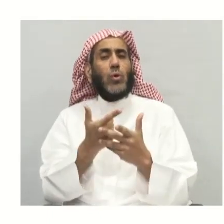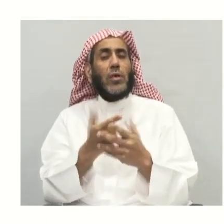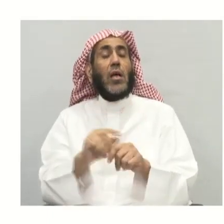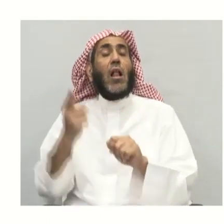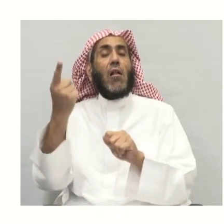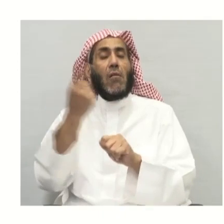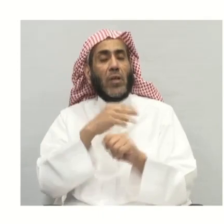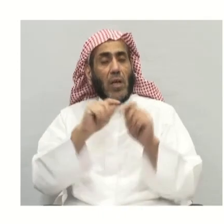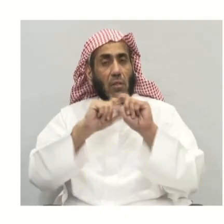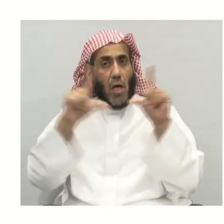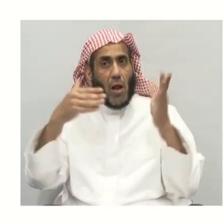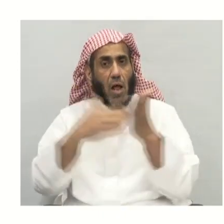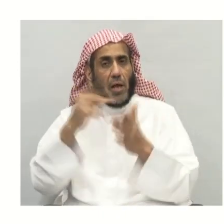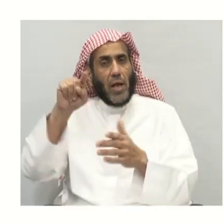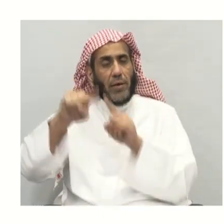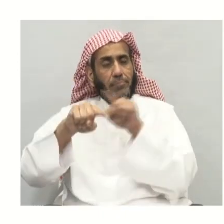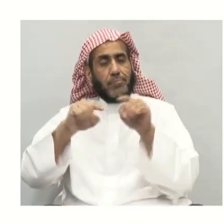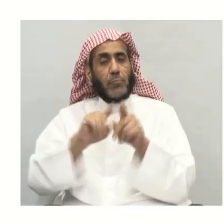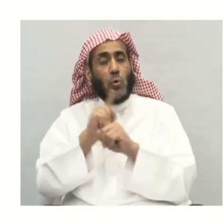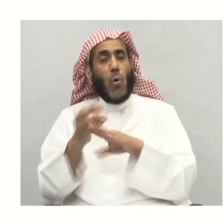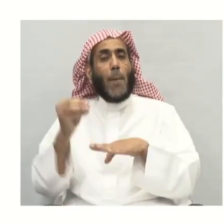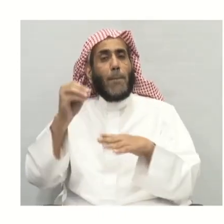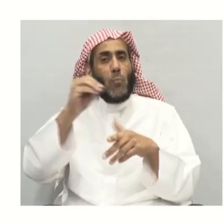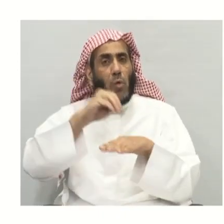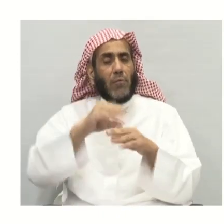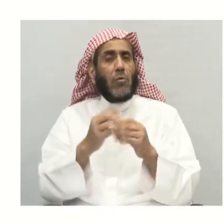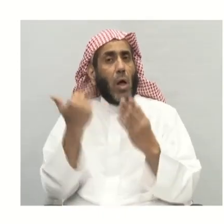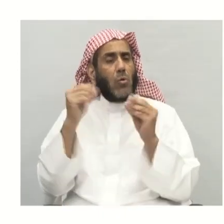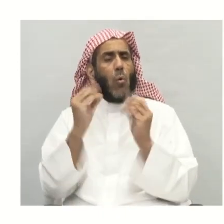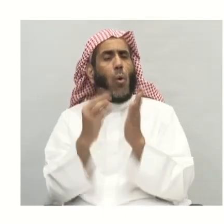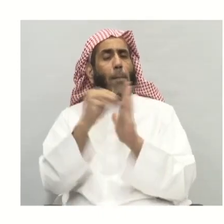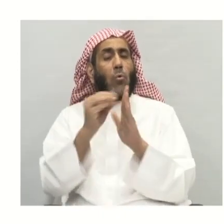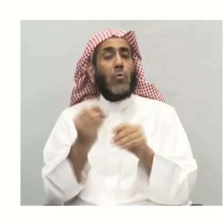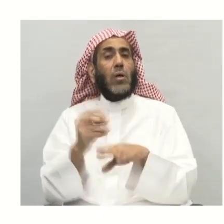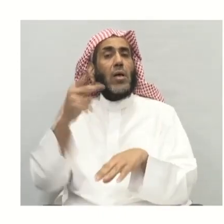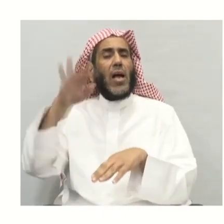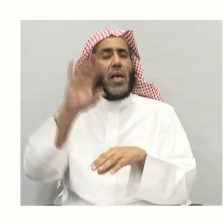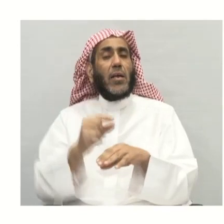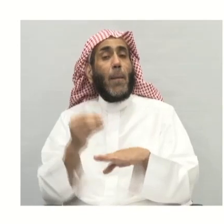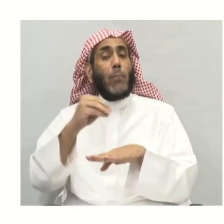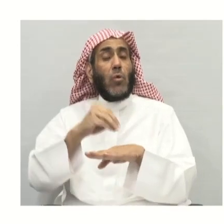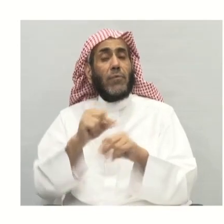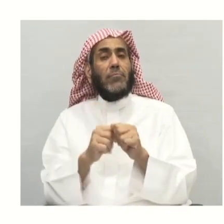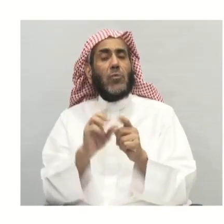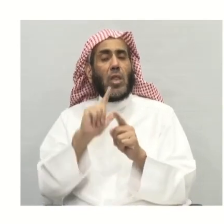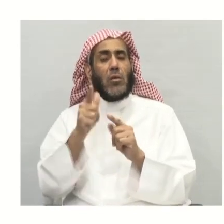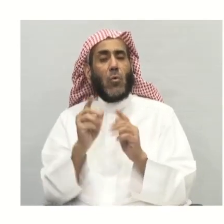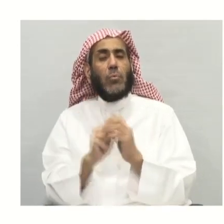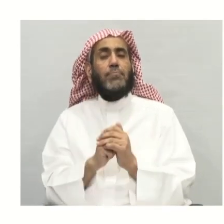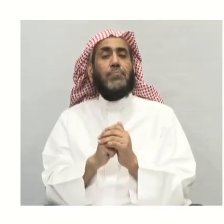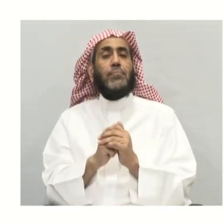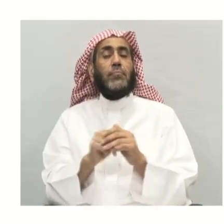الفتحه الظاهره على اخره وهو مضاف درسنا موضوع الاضافه اذا كلمه غير مضاف اذا سنقول